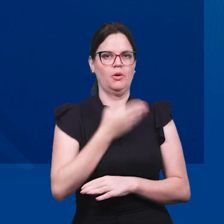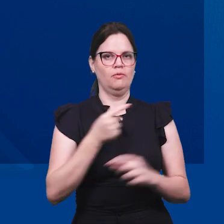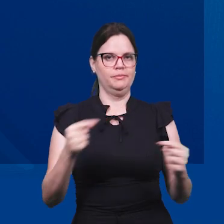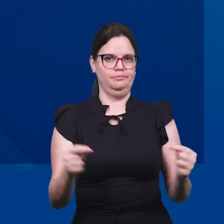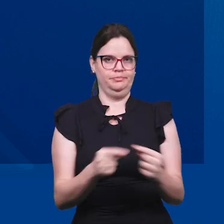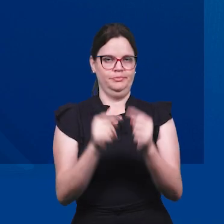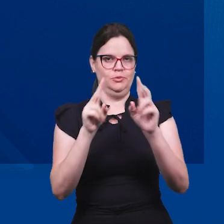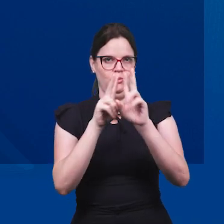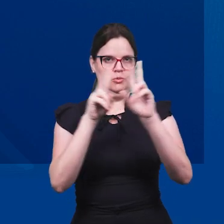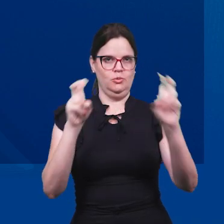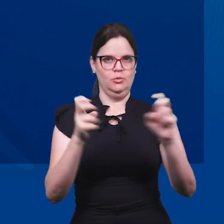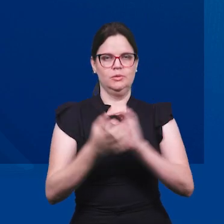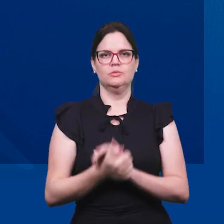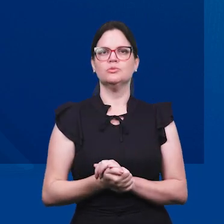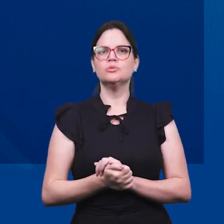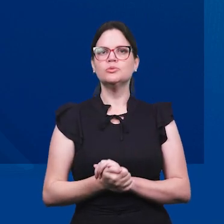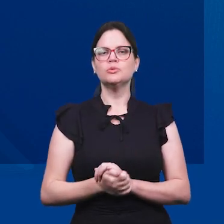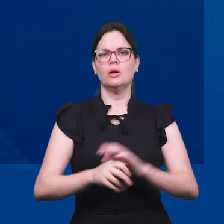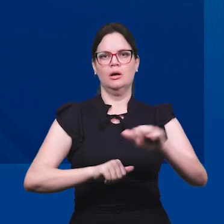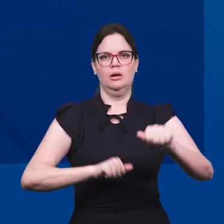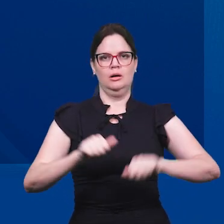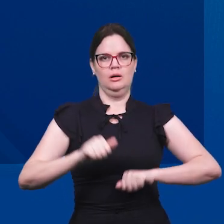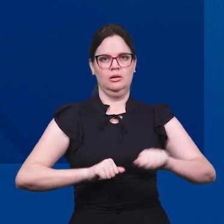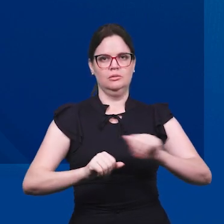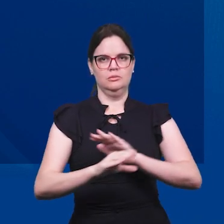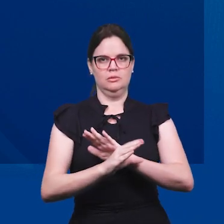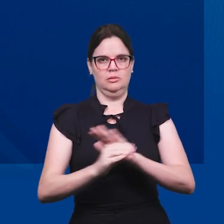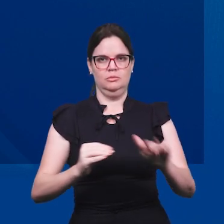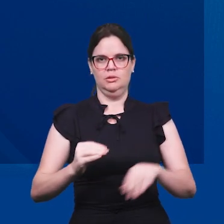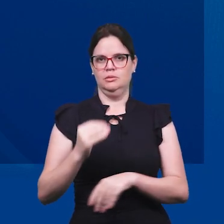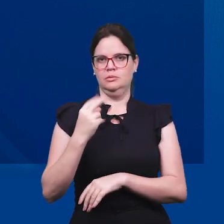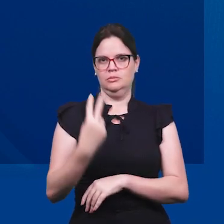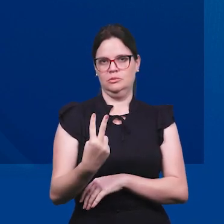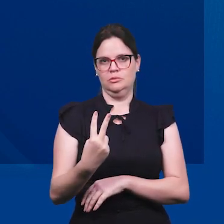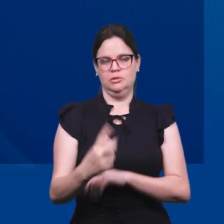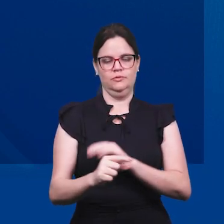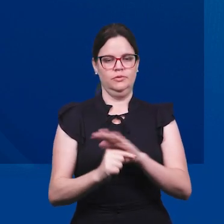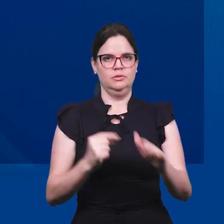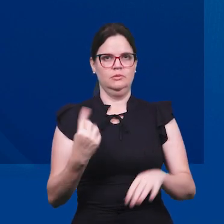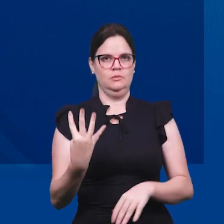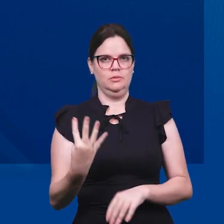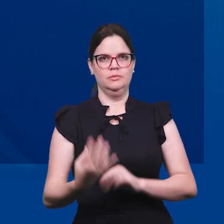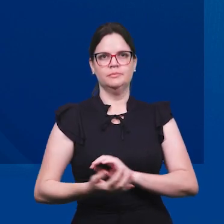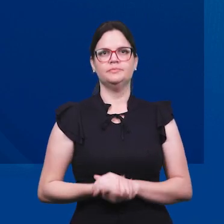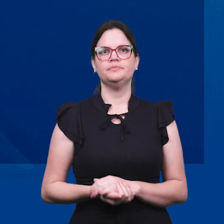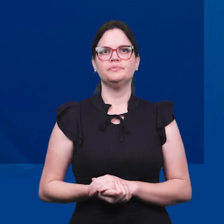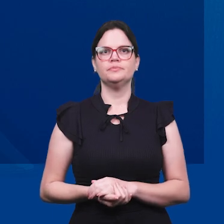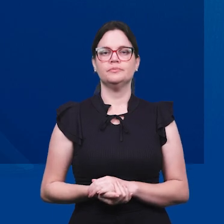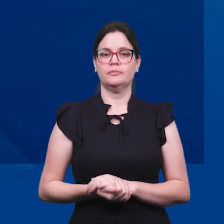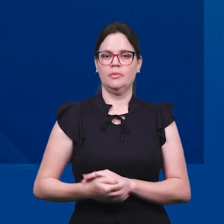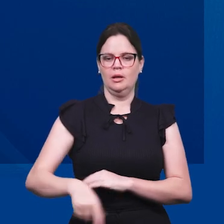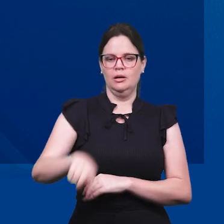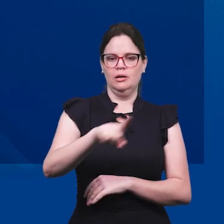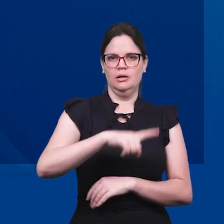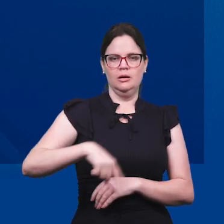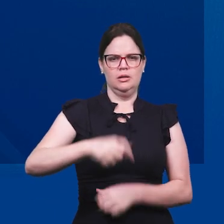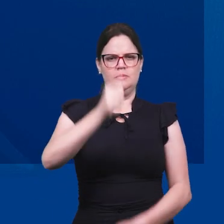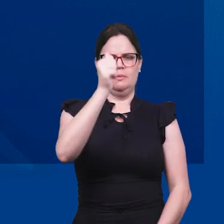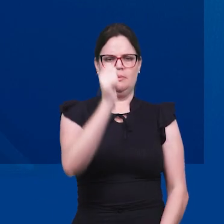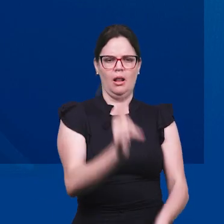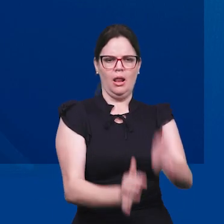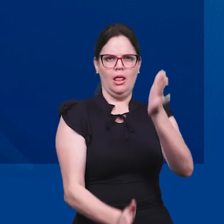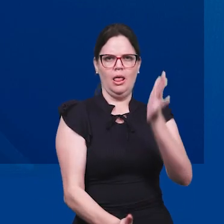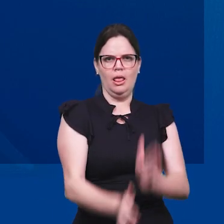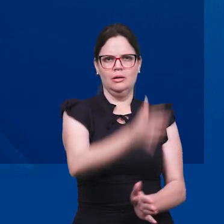процитирую стих из Библии, книгу Деяний, 2 глава, 4 стих. «И исполнились